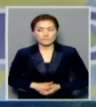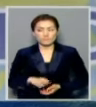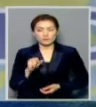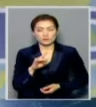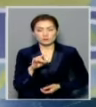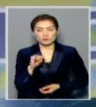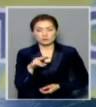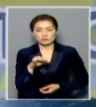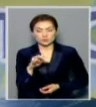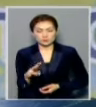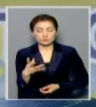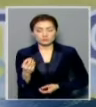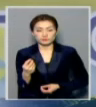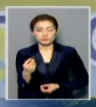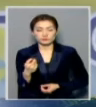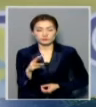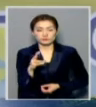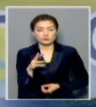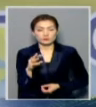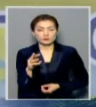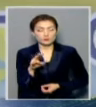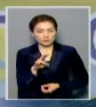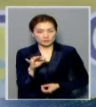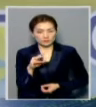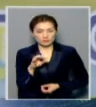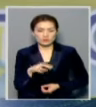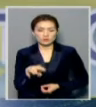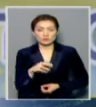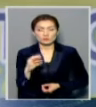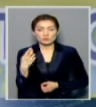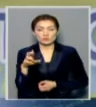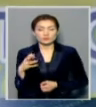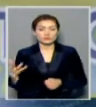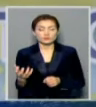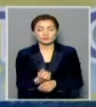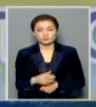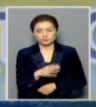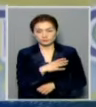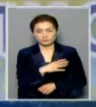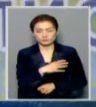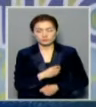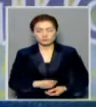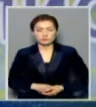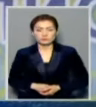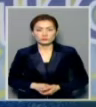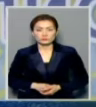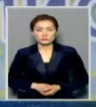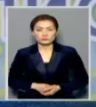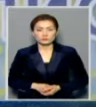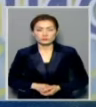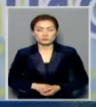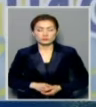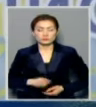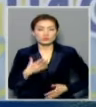Ерлан Қабдолов және де Немат Асадов қола жүлдеге ие болды. Соны бәріңізді құттықтағым